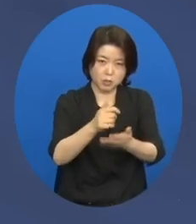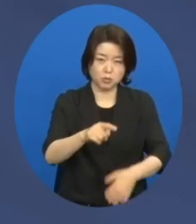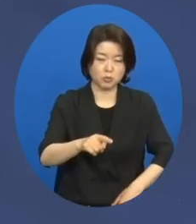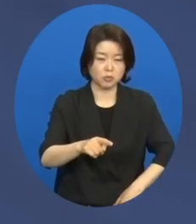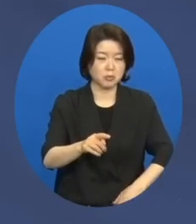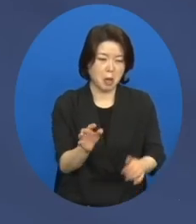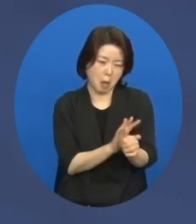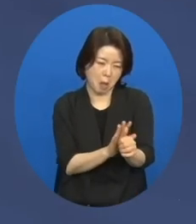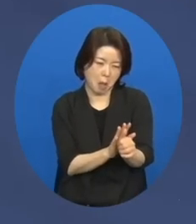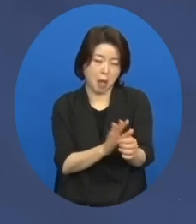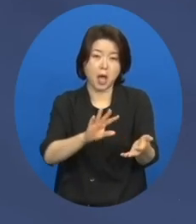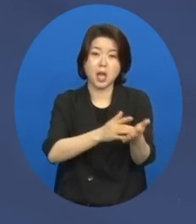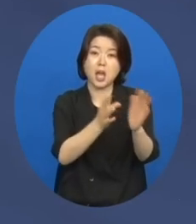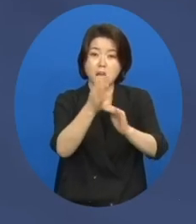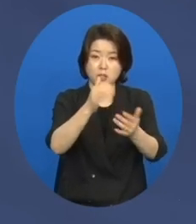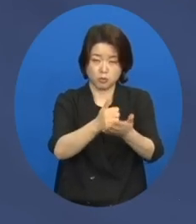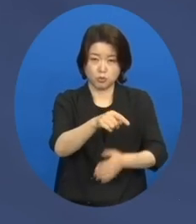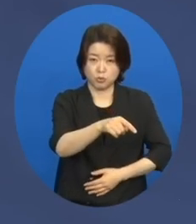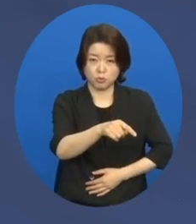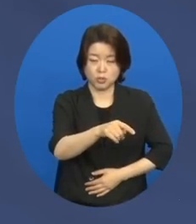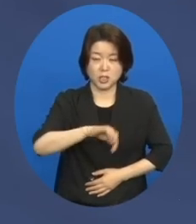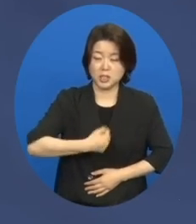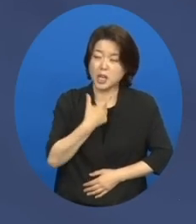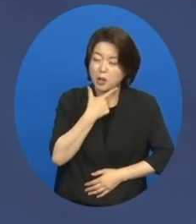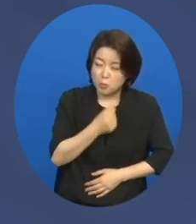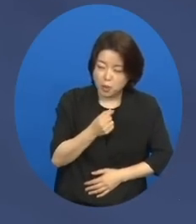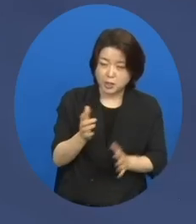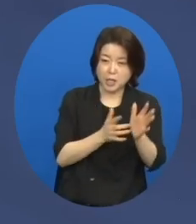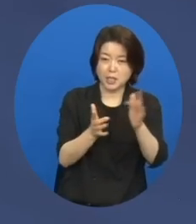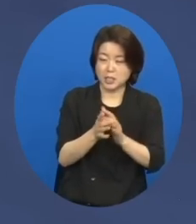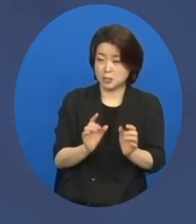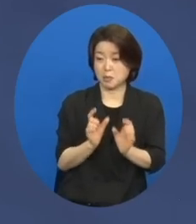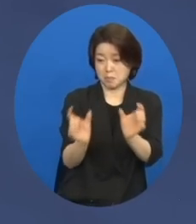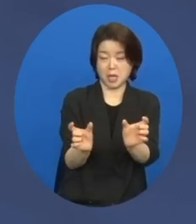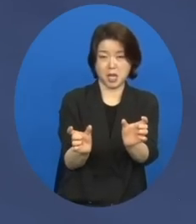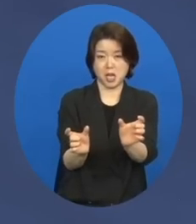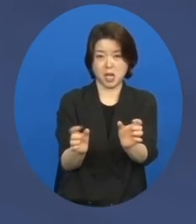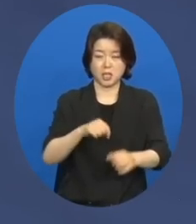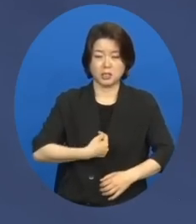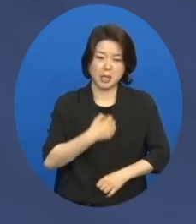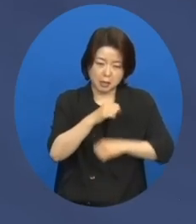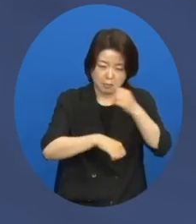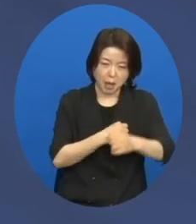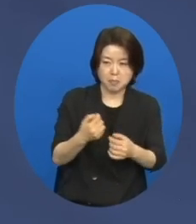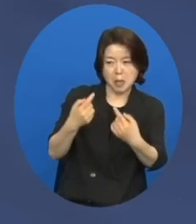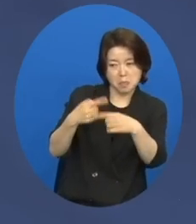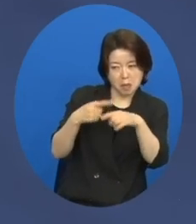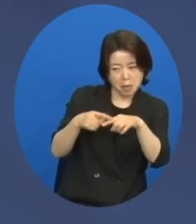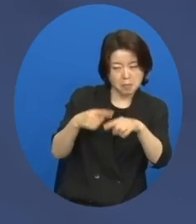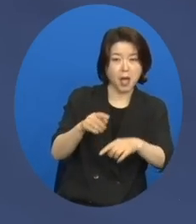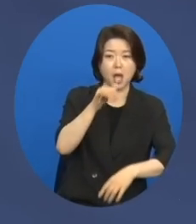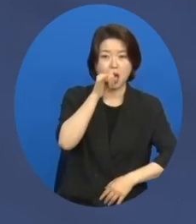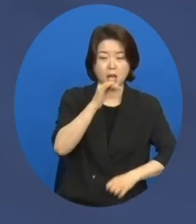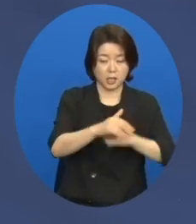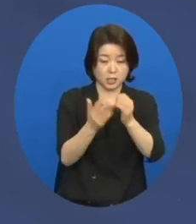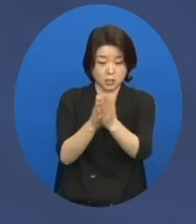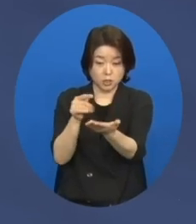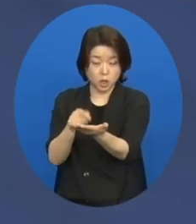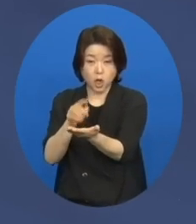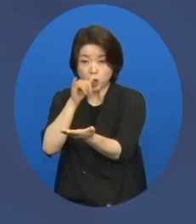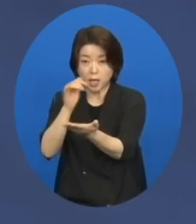자선사업가 예수 저들이 원하는 예수를 메시아를 지 멋대로 해석을 하고 성경이 말하고